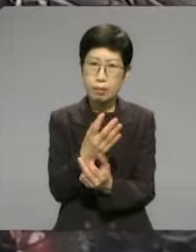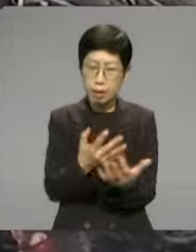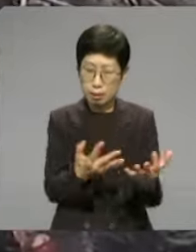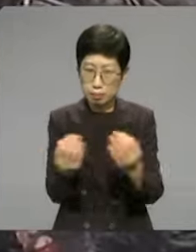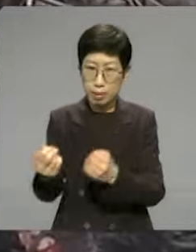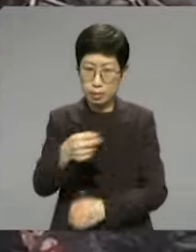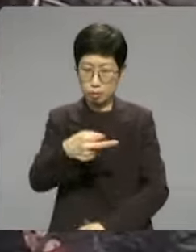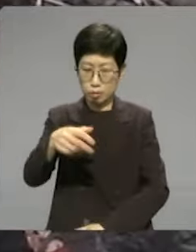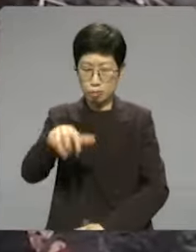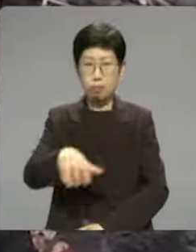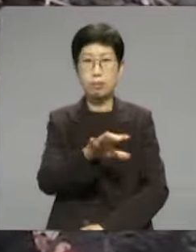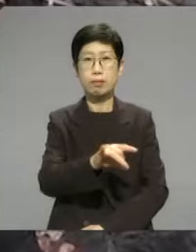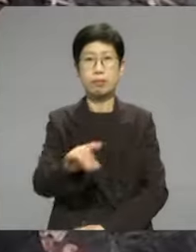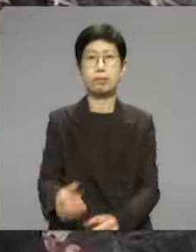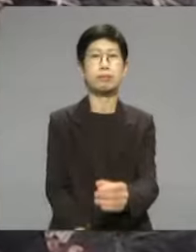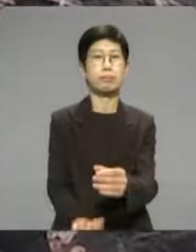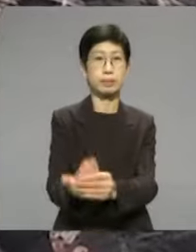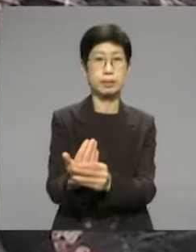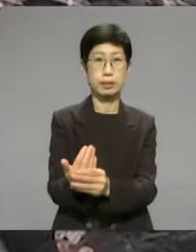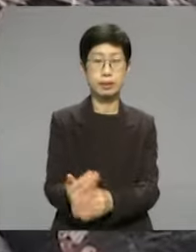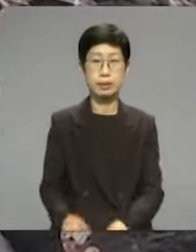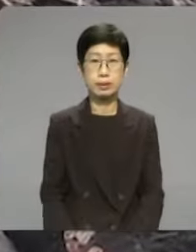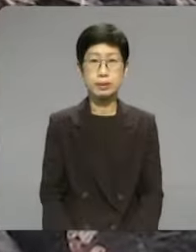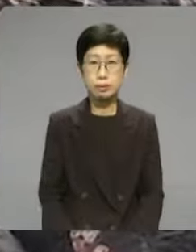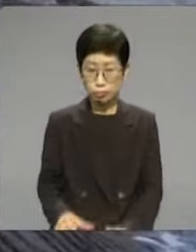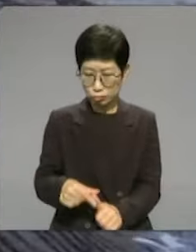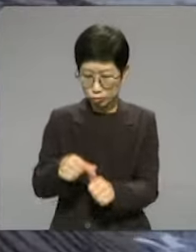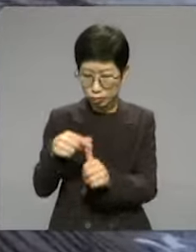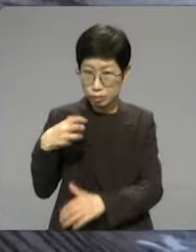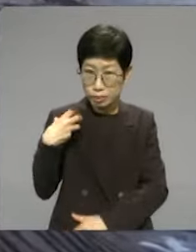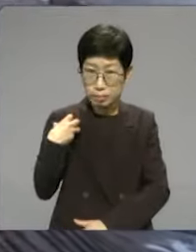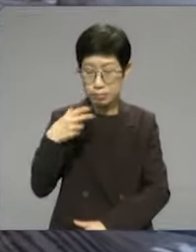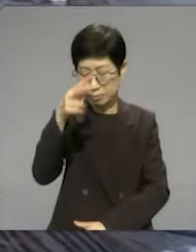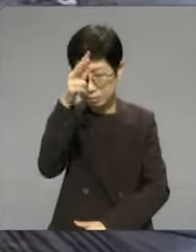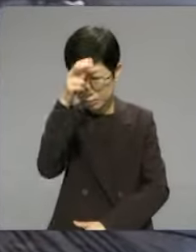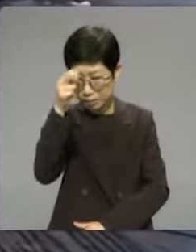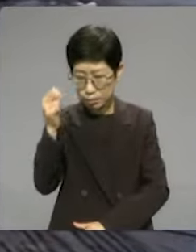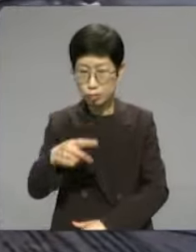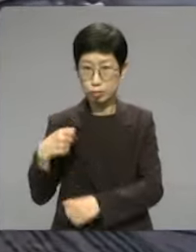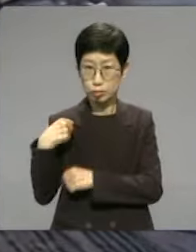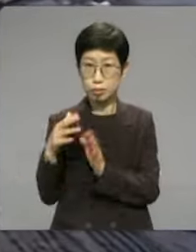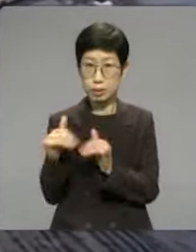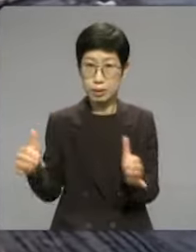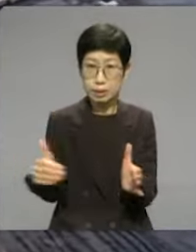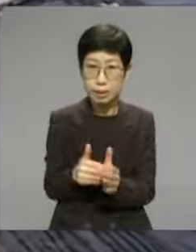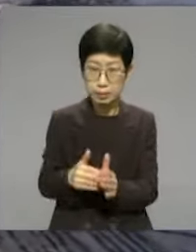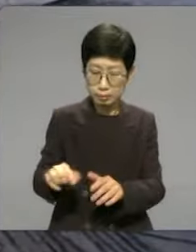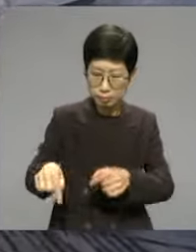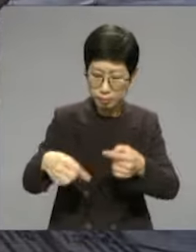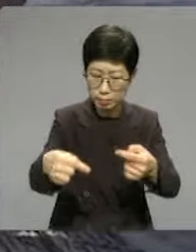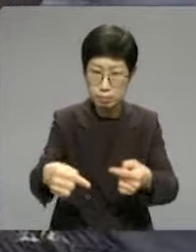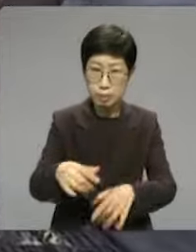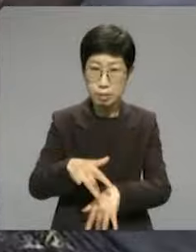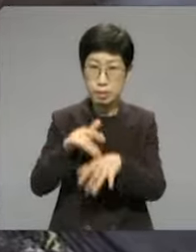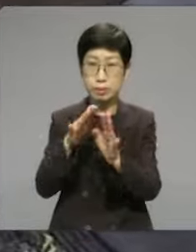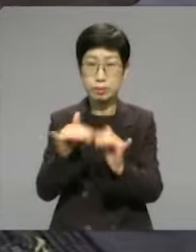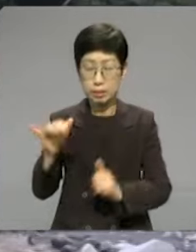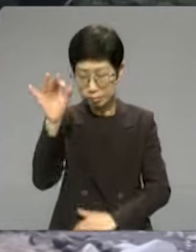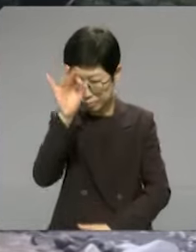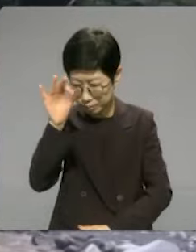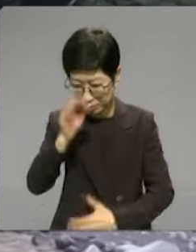발생하는 현상입니다. 재난 당국은 구조대원과 경찰, 군 병력까지 동원해 실종자 수색 작업을 벌이고